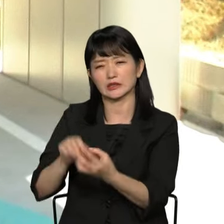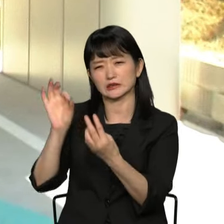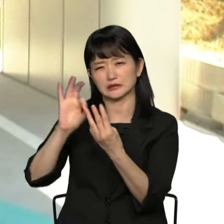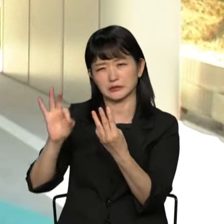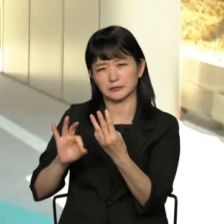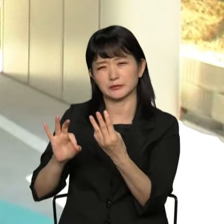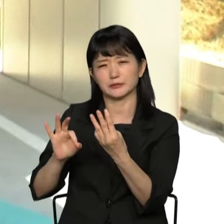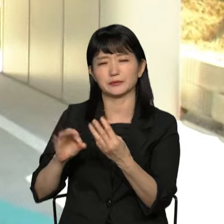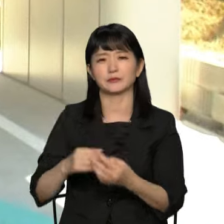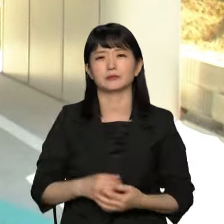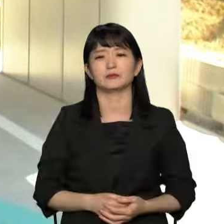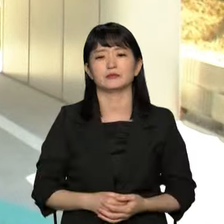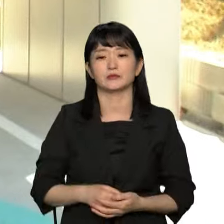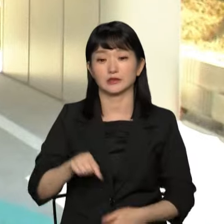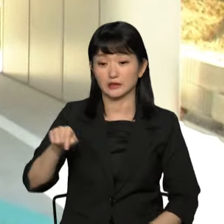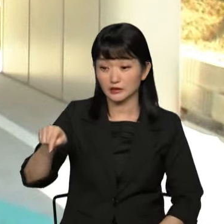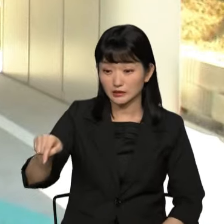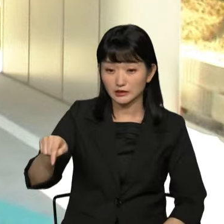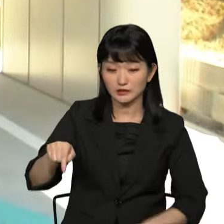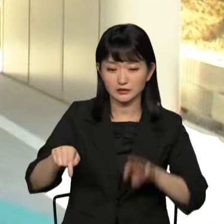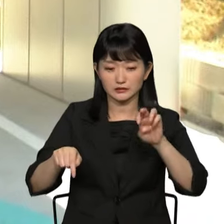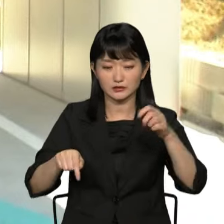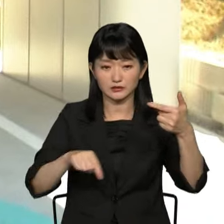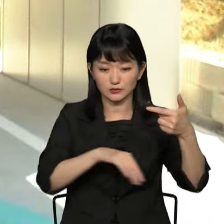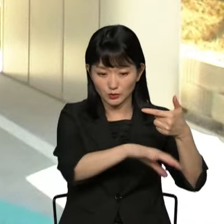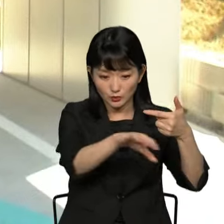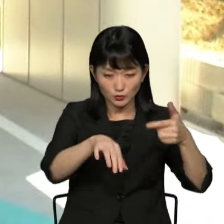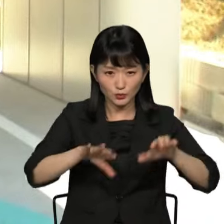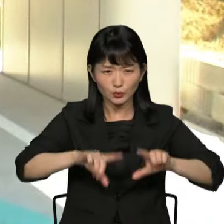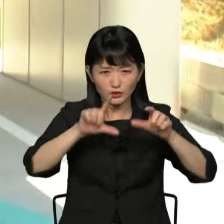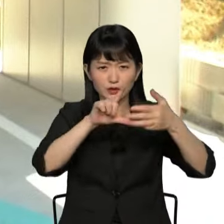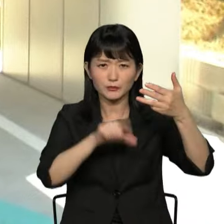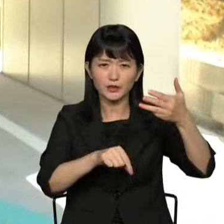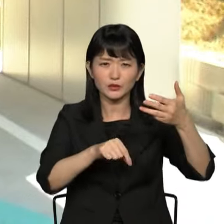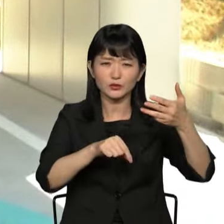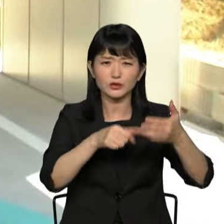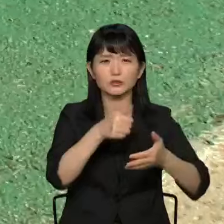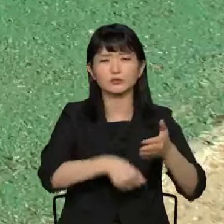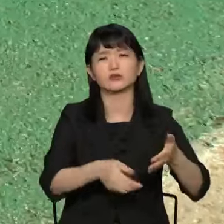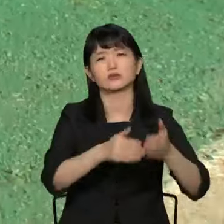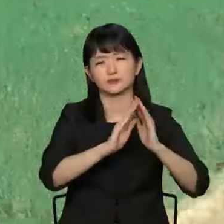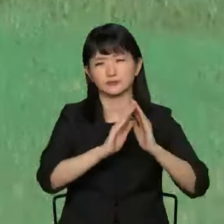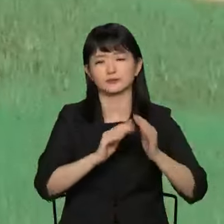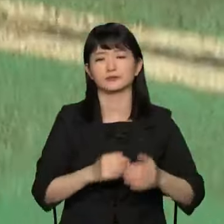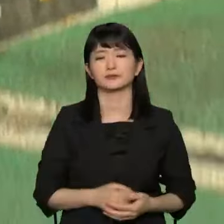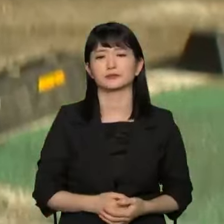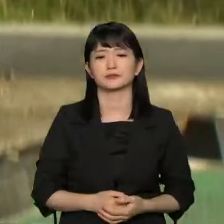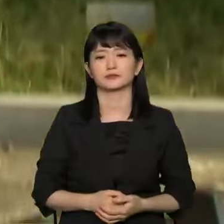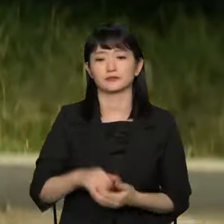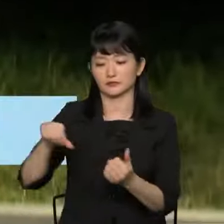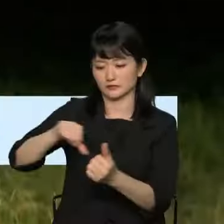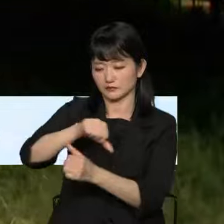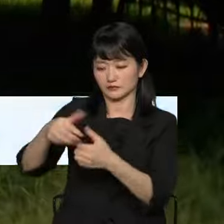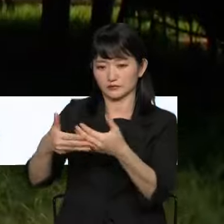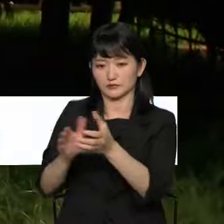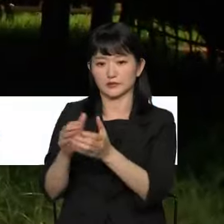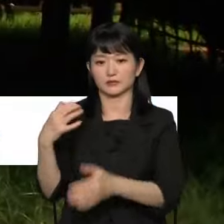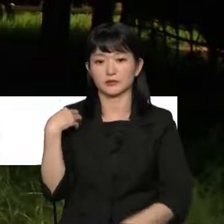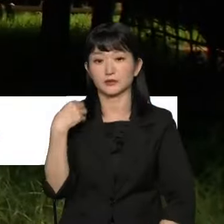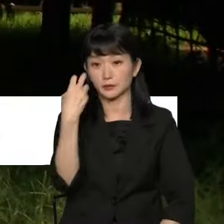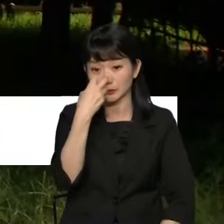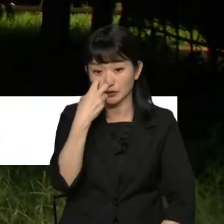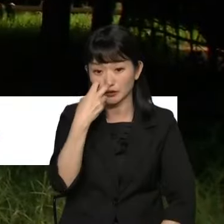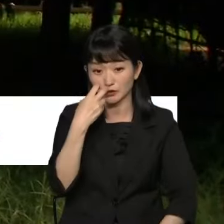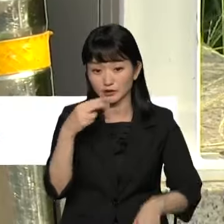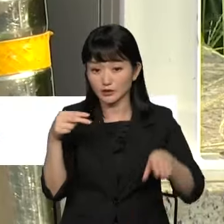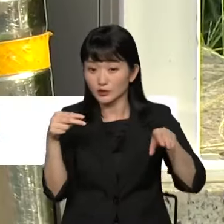불과합니다. 이마저도 36곳은 올 8월에서야 배치된 것입니다. 특히 환경부가 관리하는 충전소에는